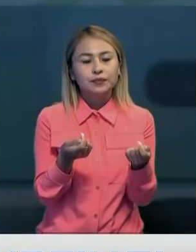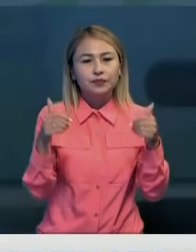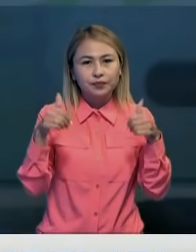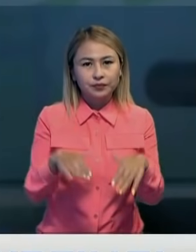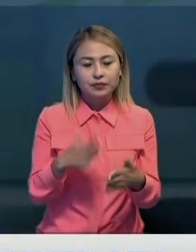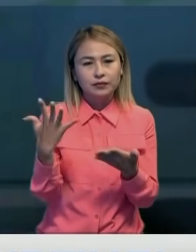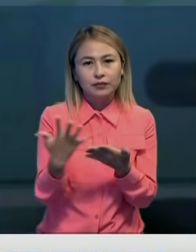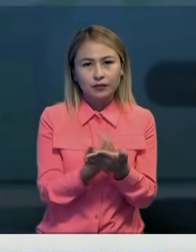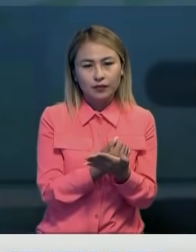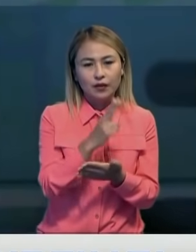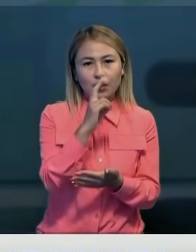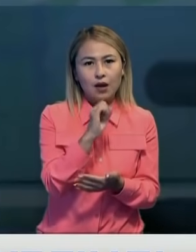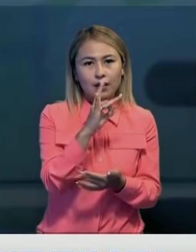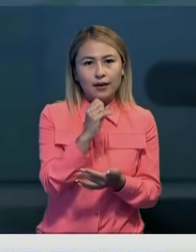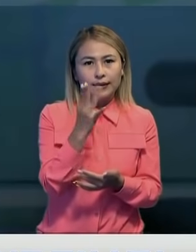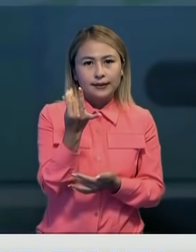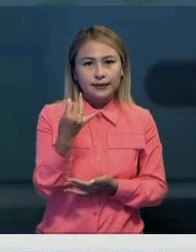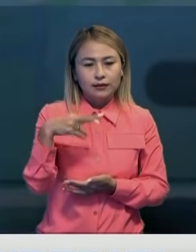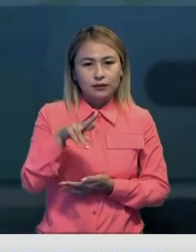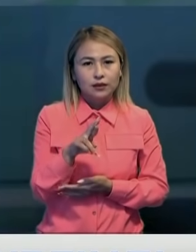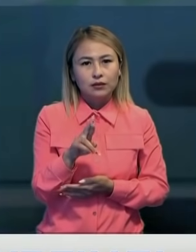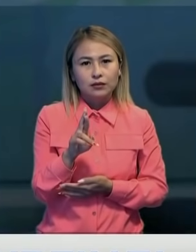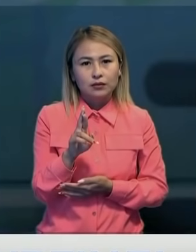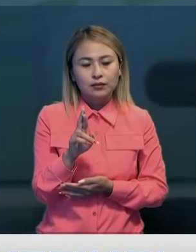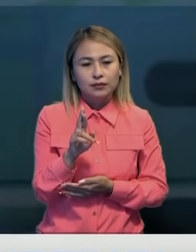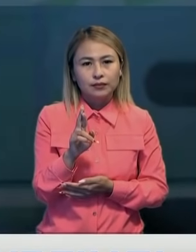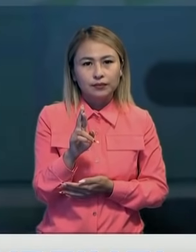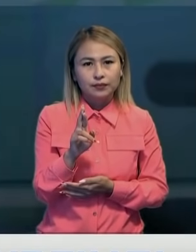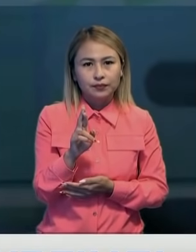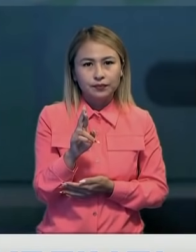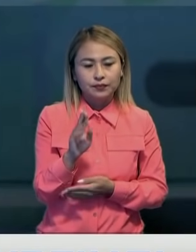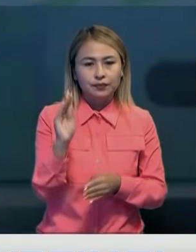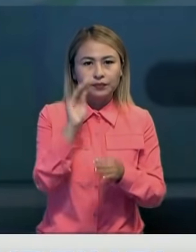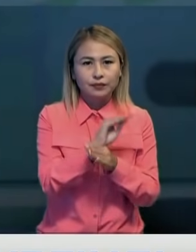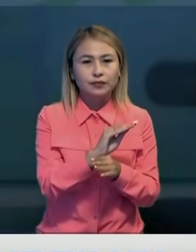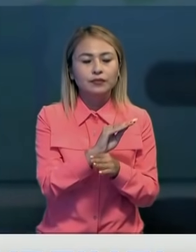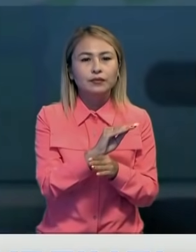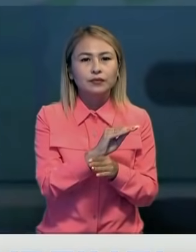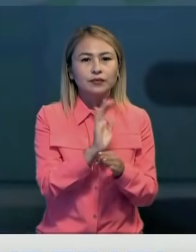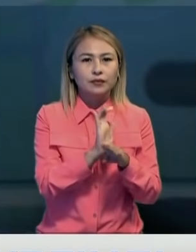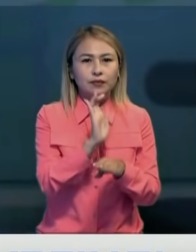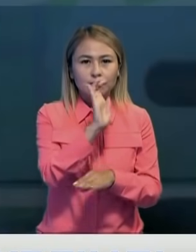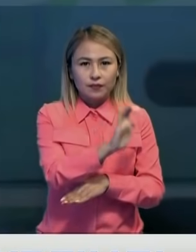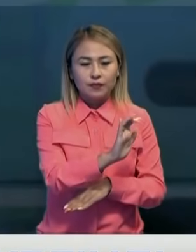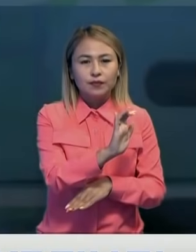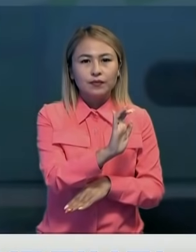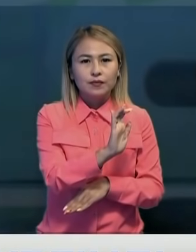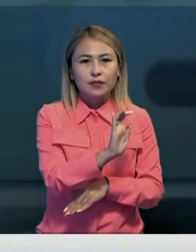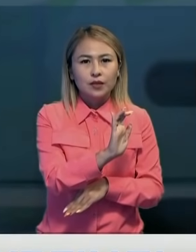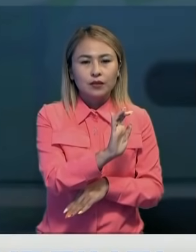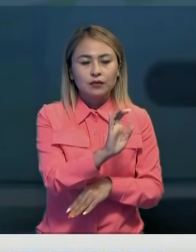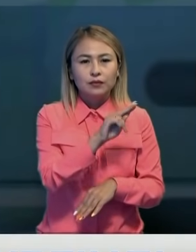шешім қабылданды. Қарақиялық аудандық аурухананан жылжымалы медициналық пункт жіберілді бізге. Жұмыс кестесі